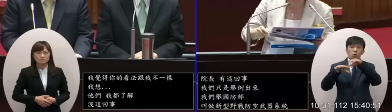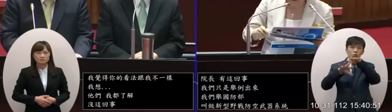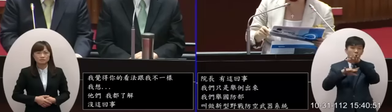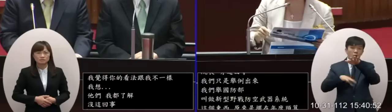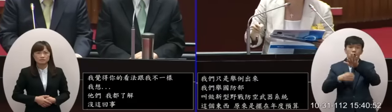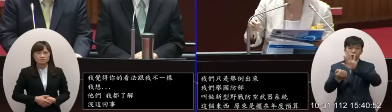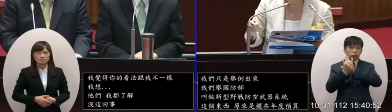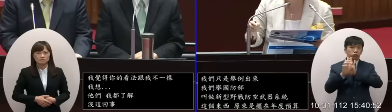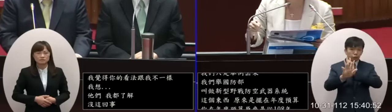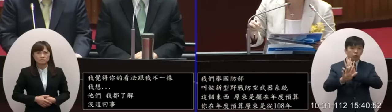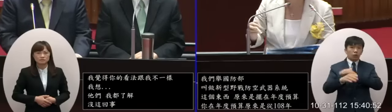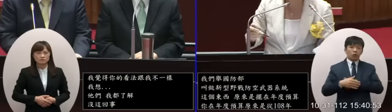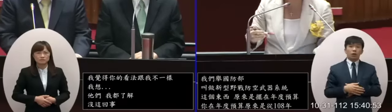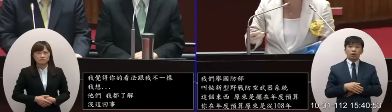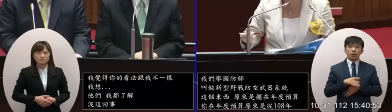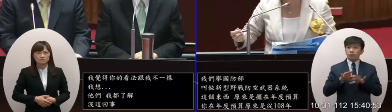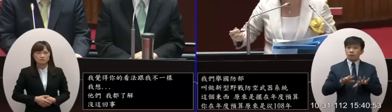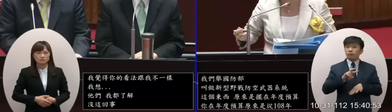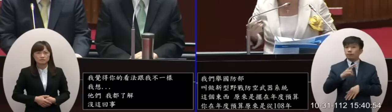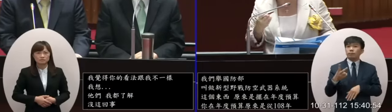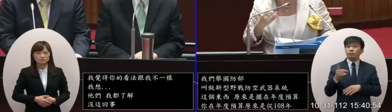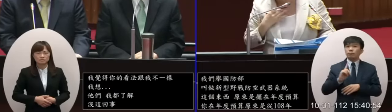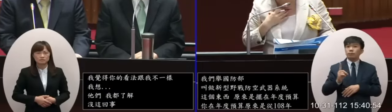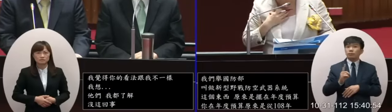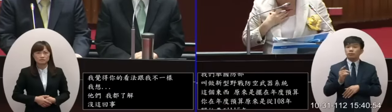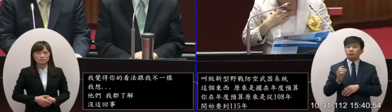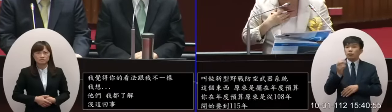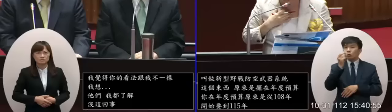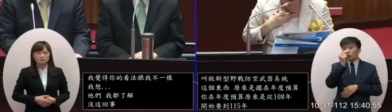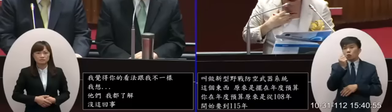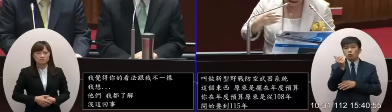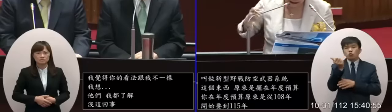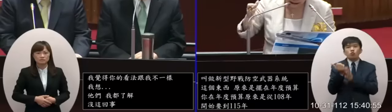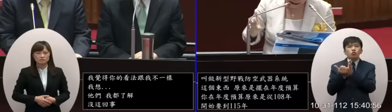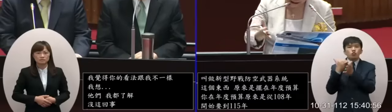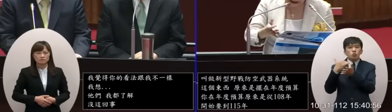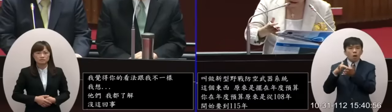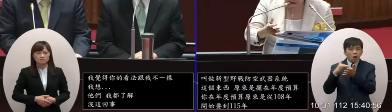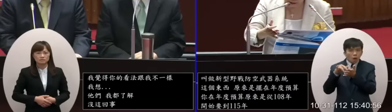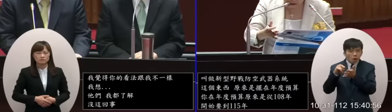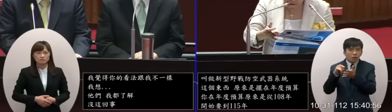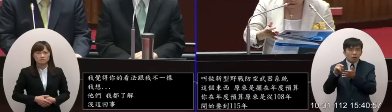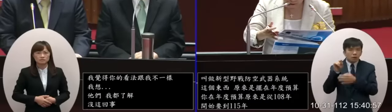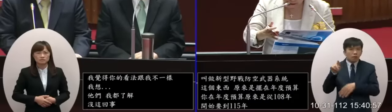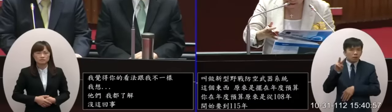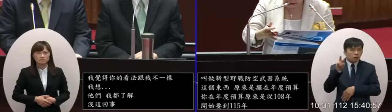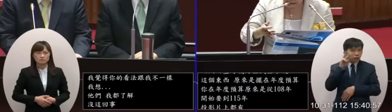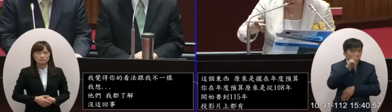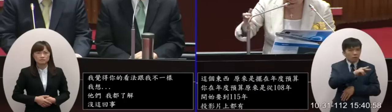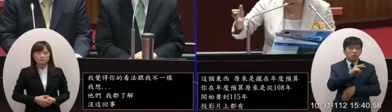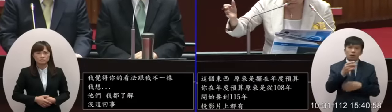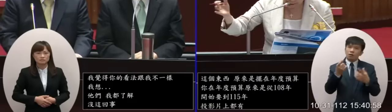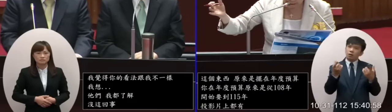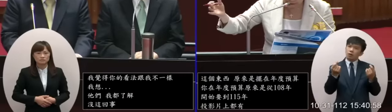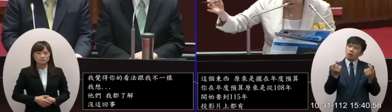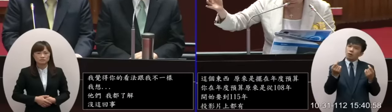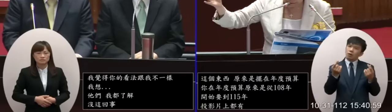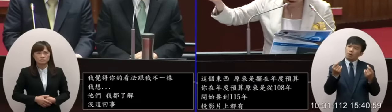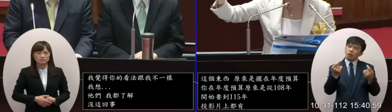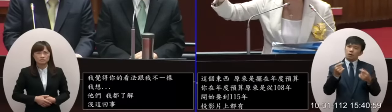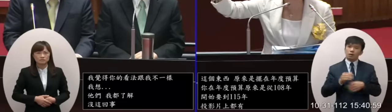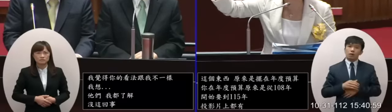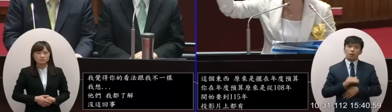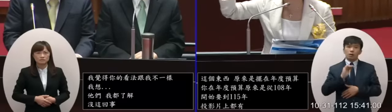算，好了。我们在看特别预算的时候，哎，什么状况？你现在同样的东西呢，你把它摆